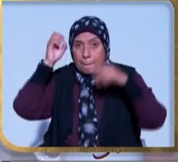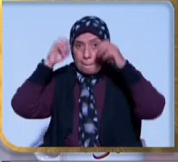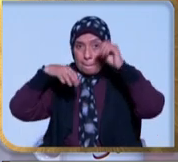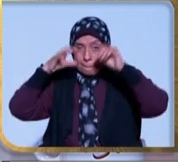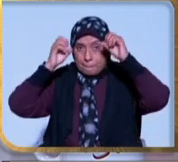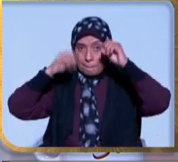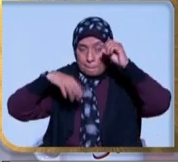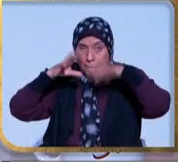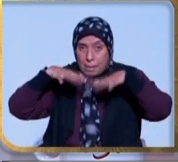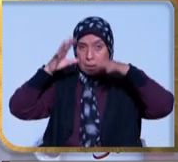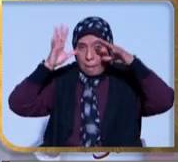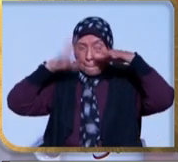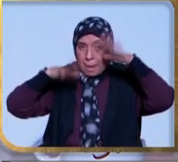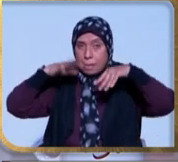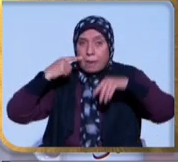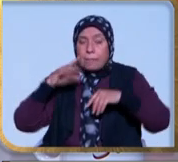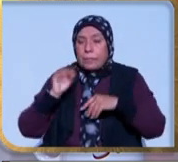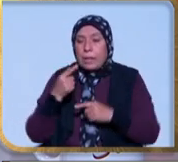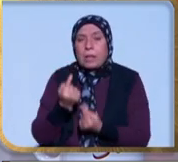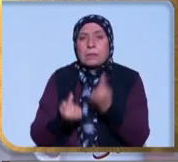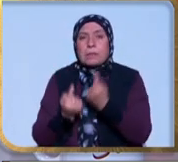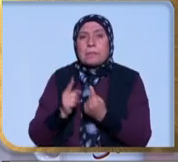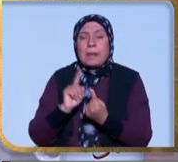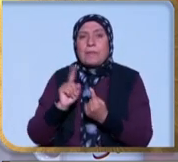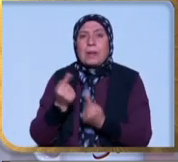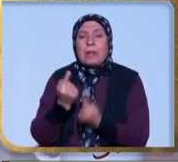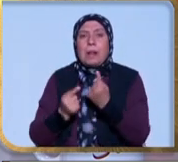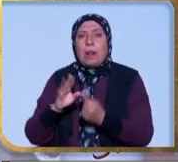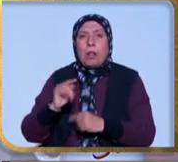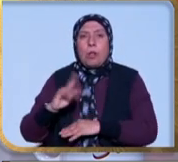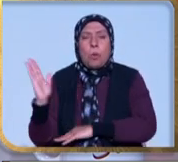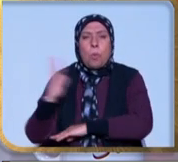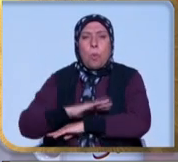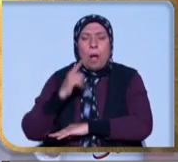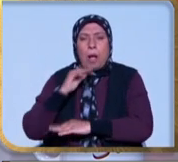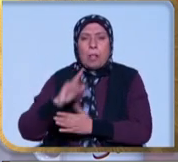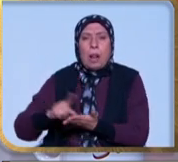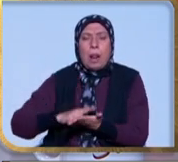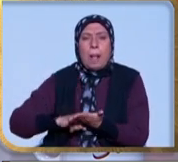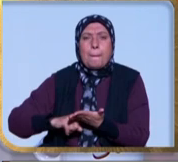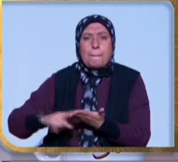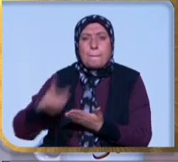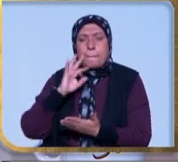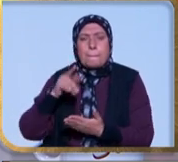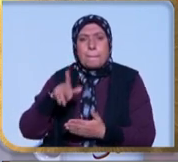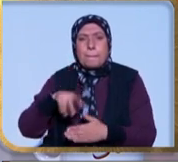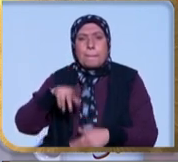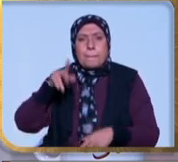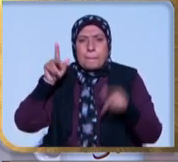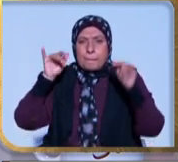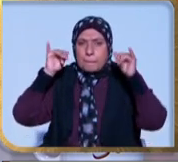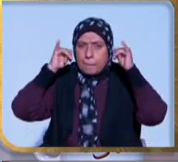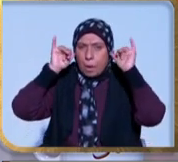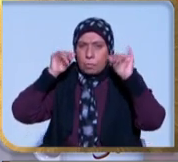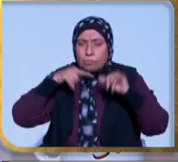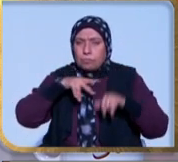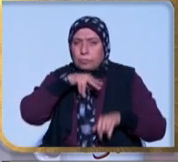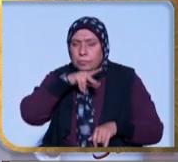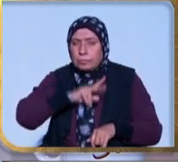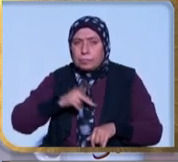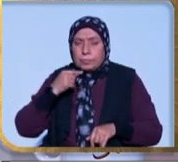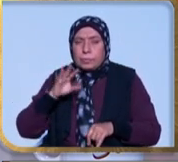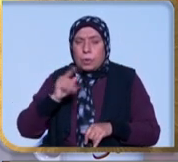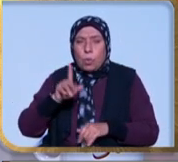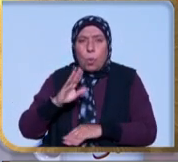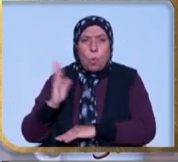من الثمرات فجفت زروعهم وهلكت مواشيهم. كل ده كان بلاء من الله